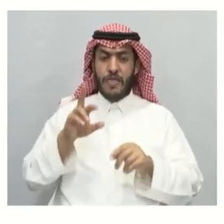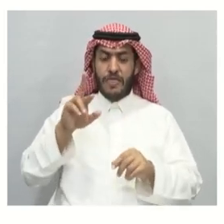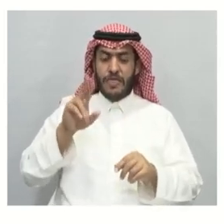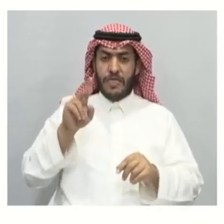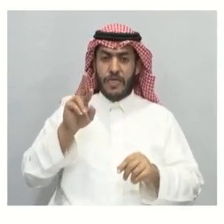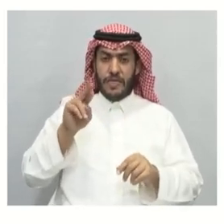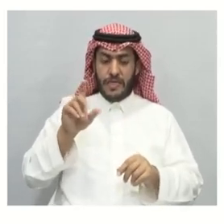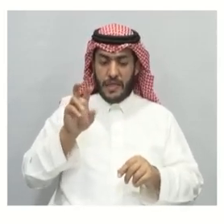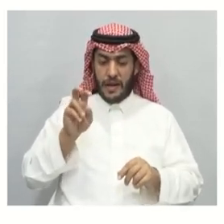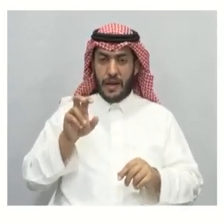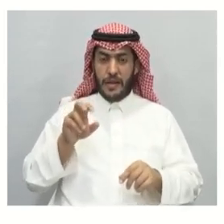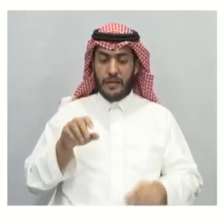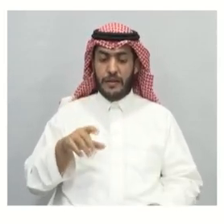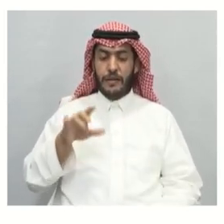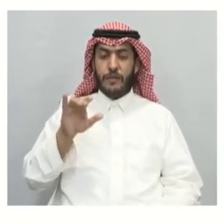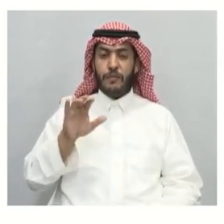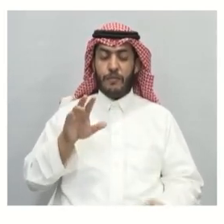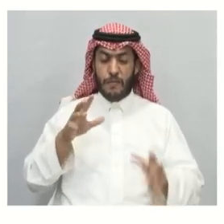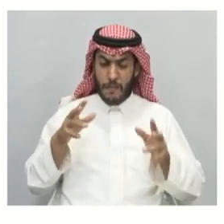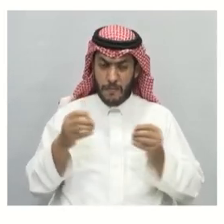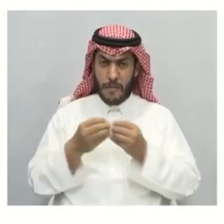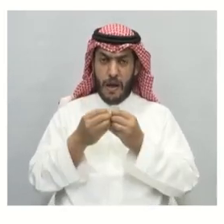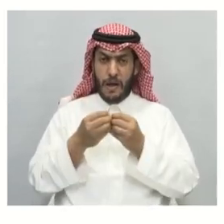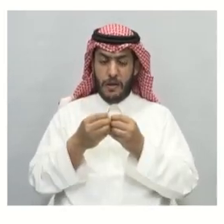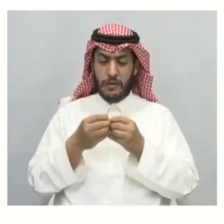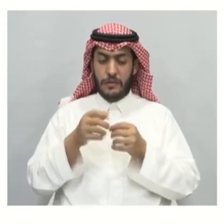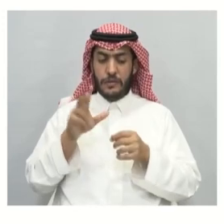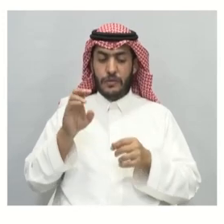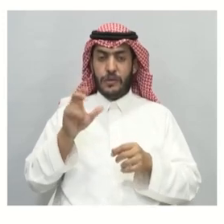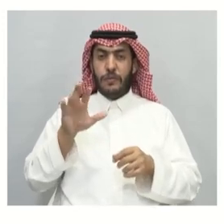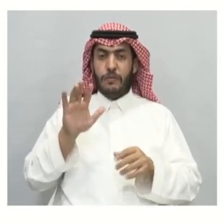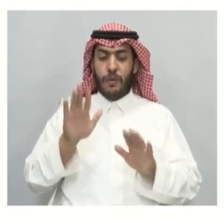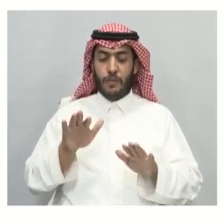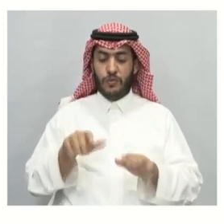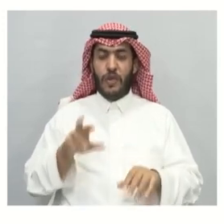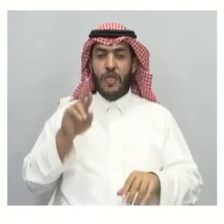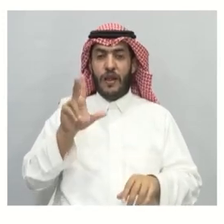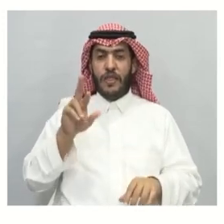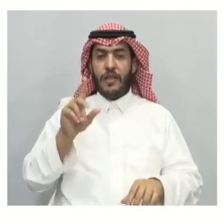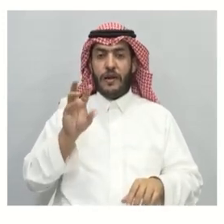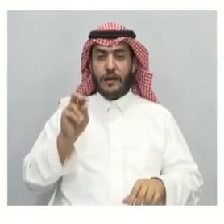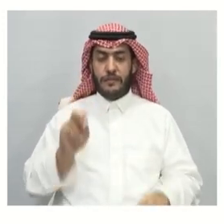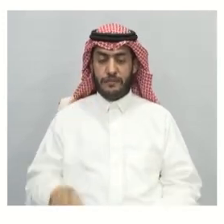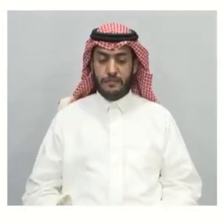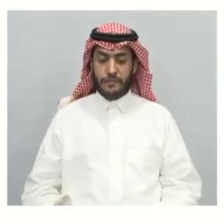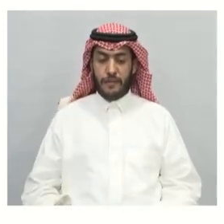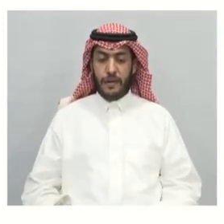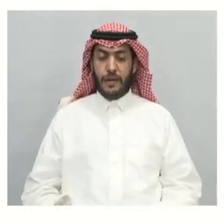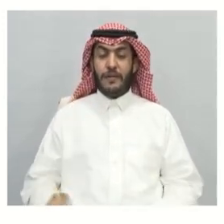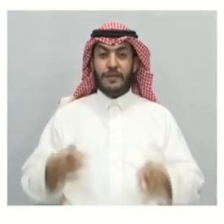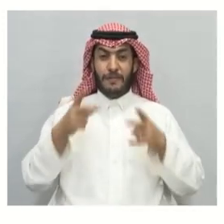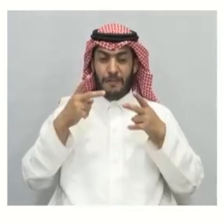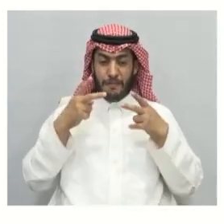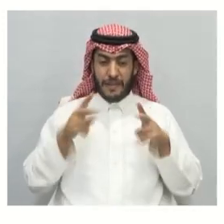متضمنا مواقع الجسيمات المكونه لايش للذره بدايه يا